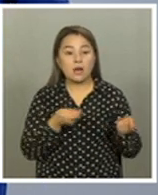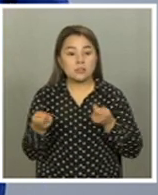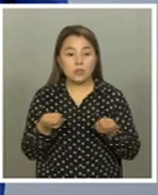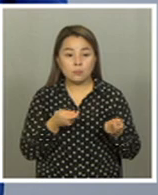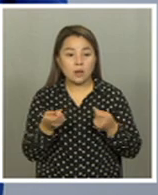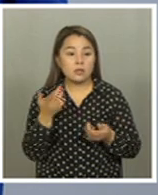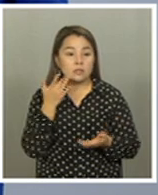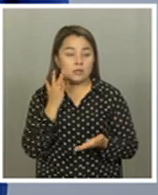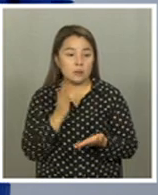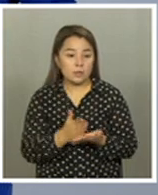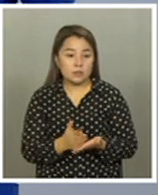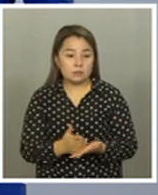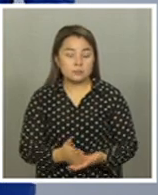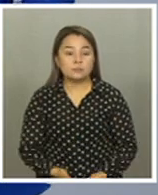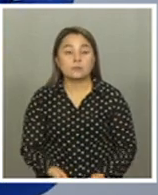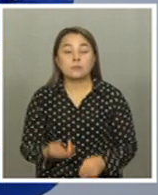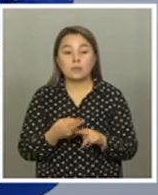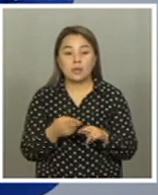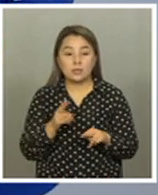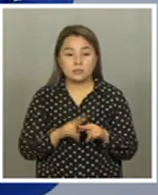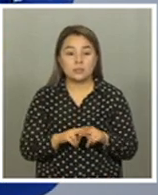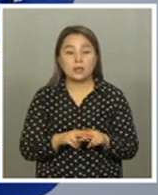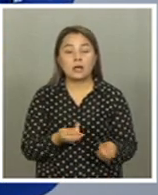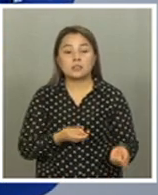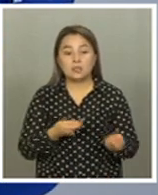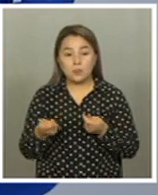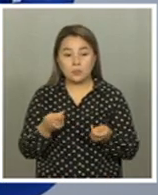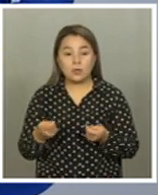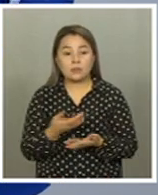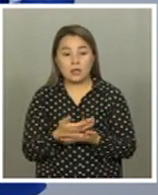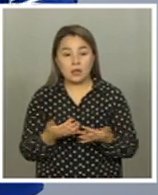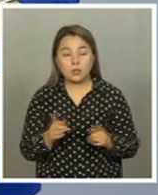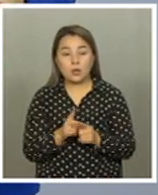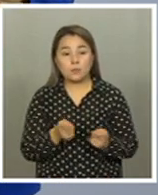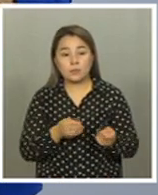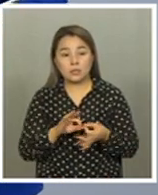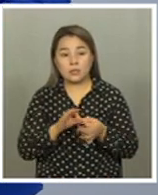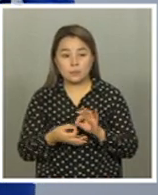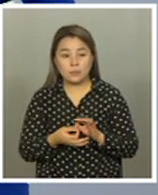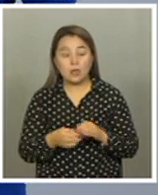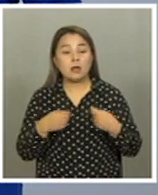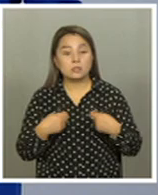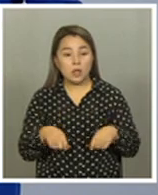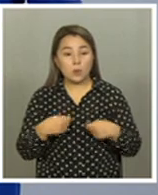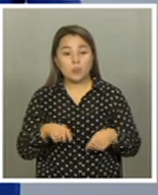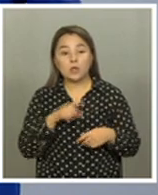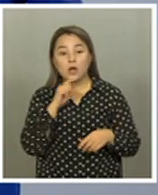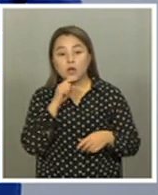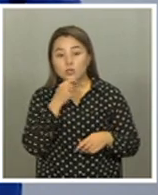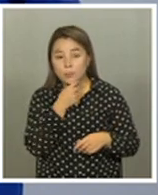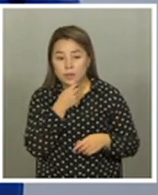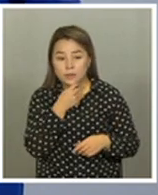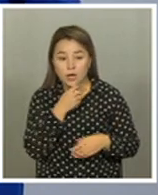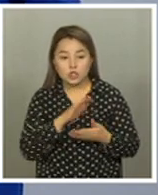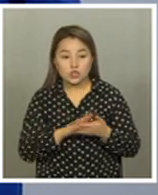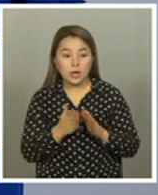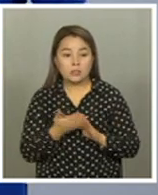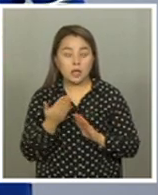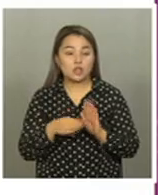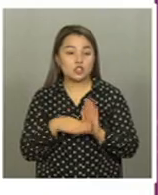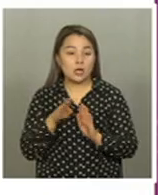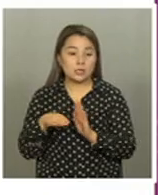отырады. Яғни, заттарды тасымалдау барысында сауда экономикалық жағдайды жақсарту